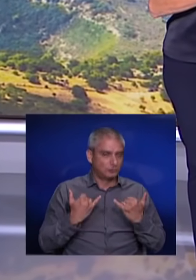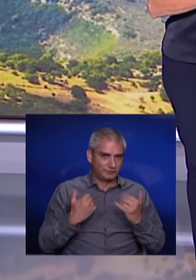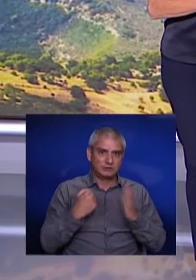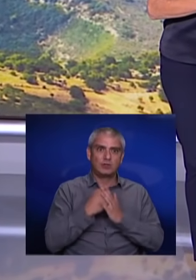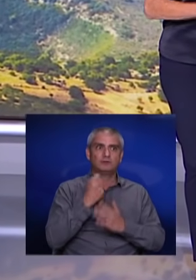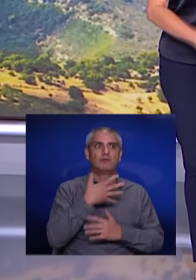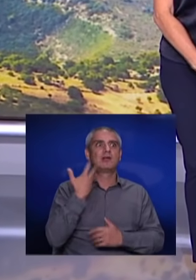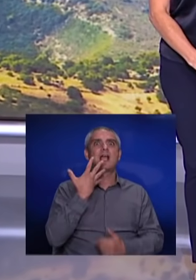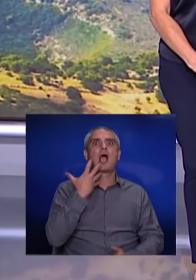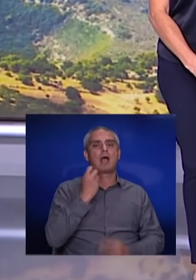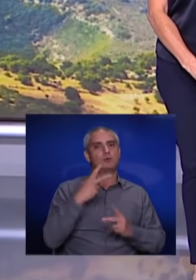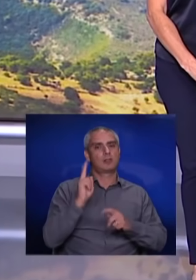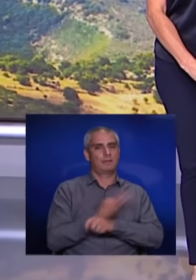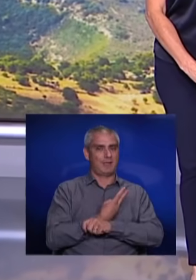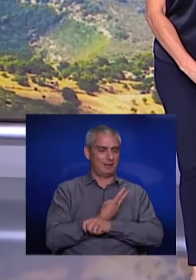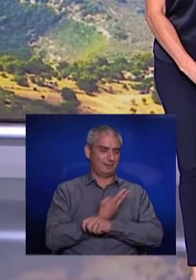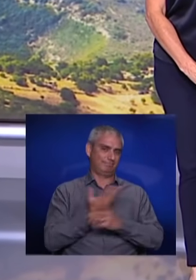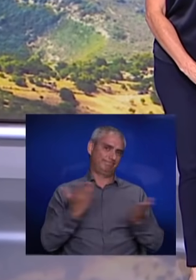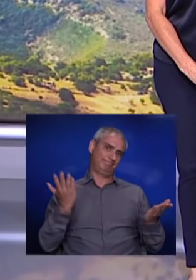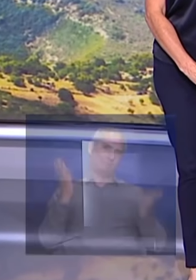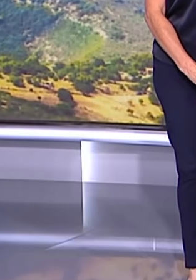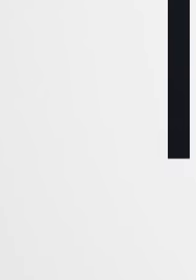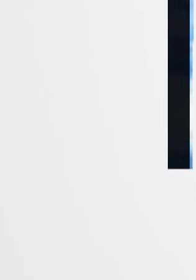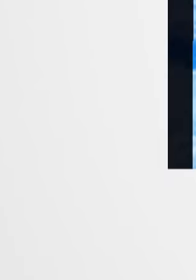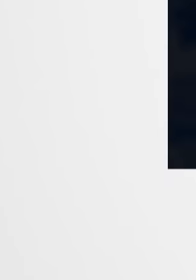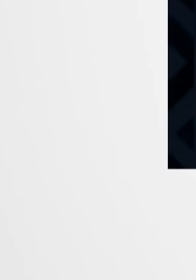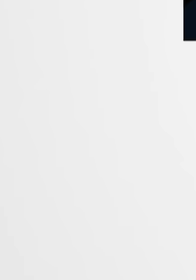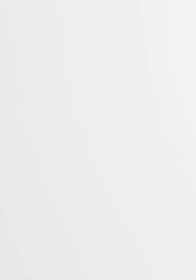יהיה חם מהרגיל. עד כאן, וערב טוב.